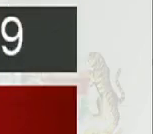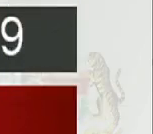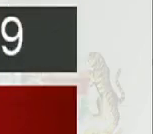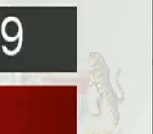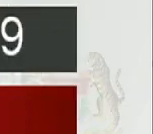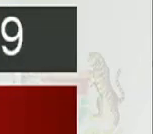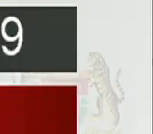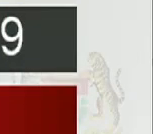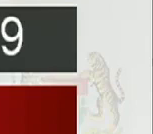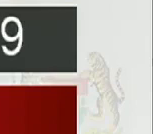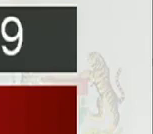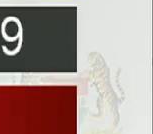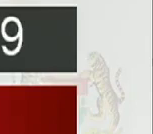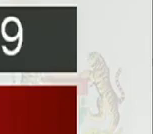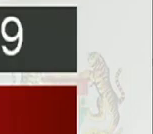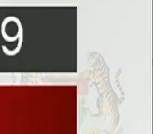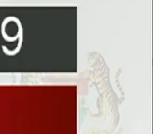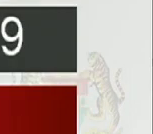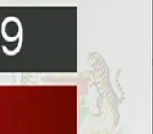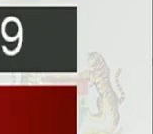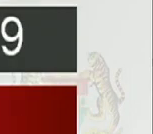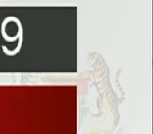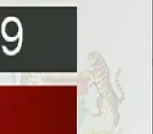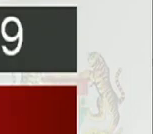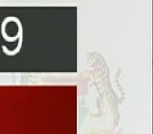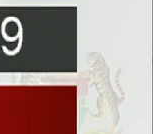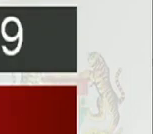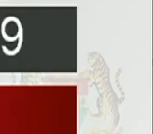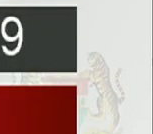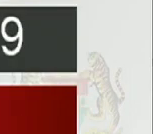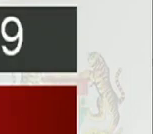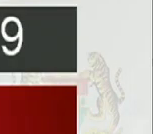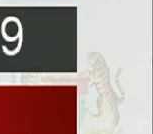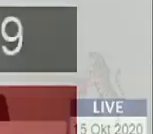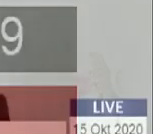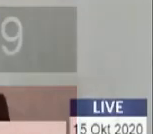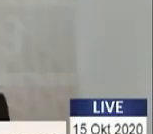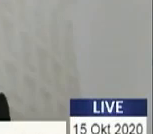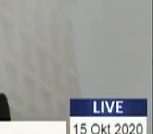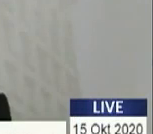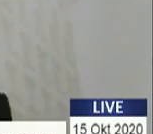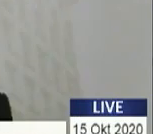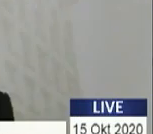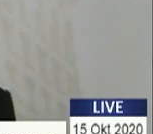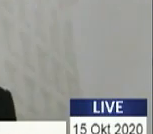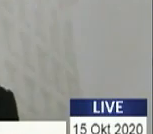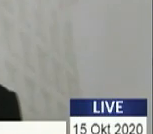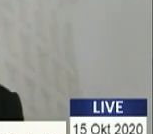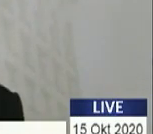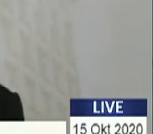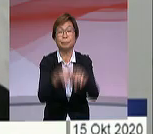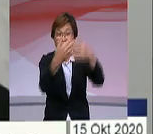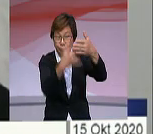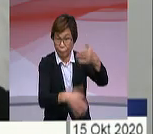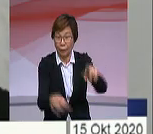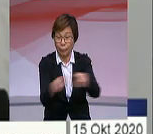dengan 0.9% daripada jumlah keseluruhan kes. Ringkasan kes-kes kematian hari ini adalah seperti